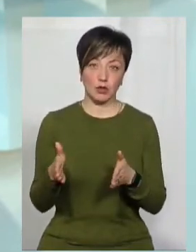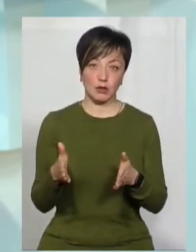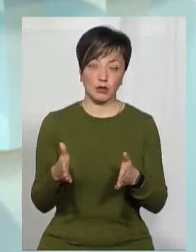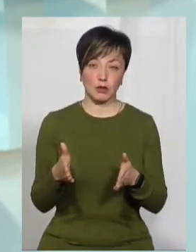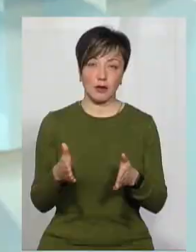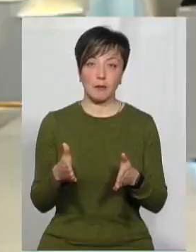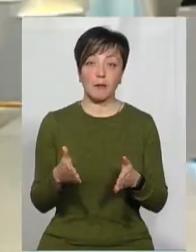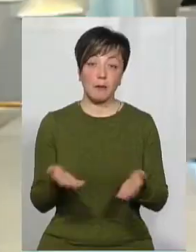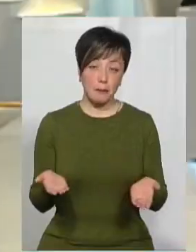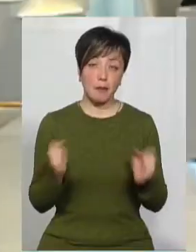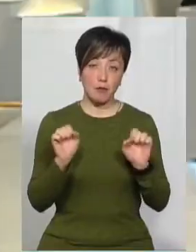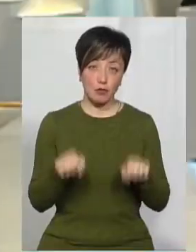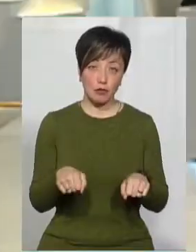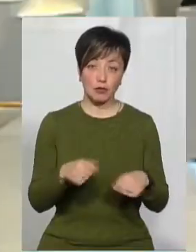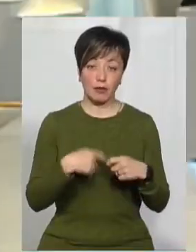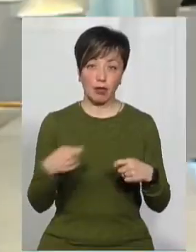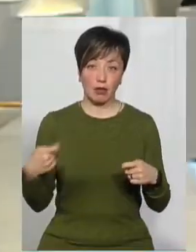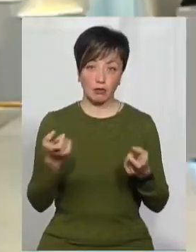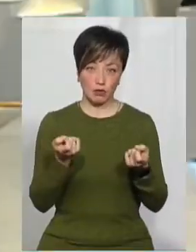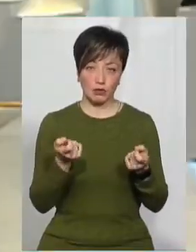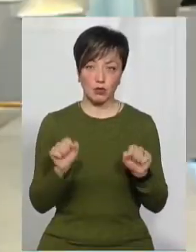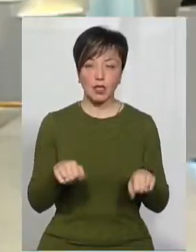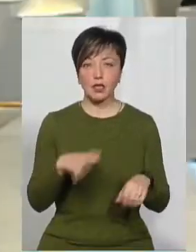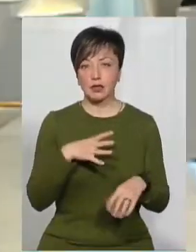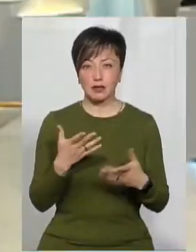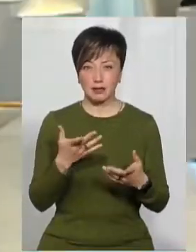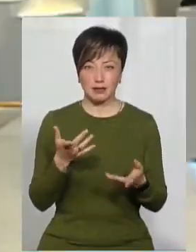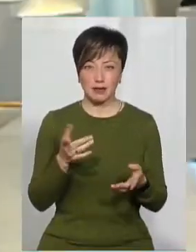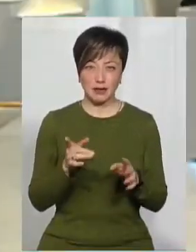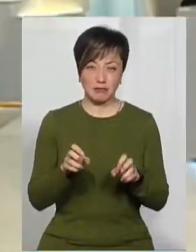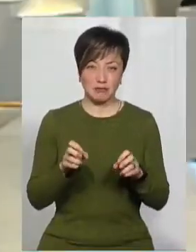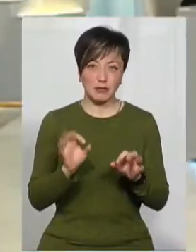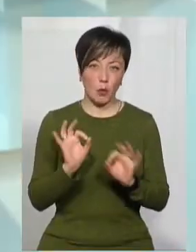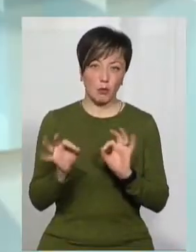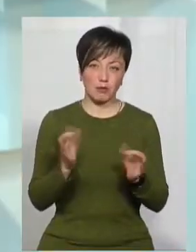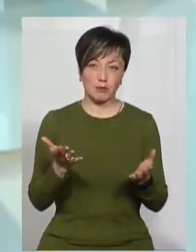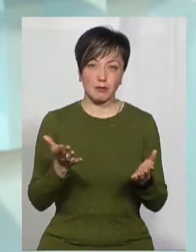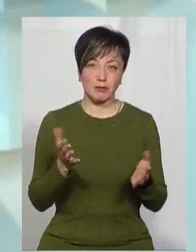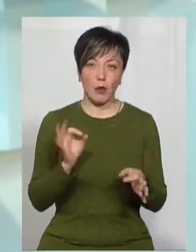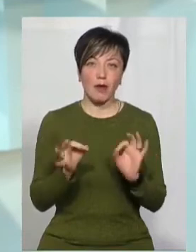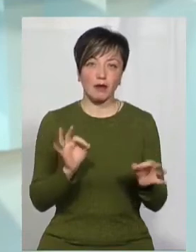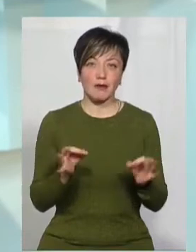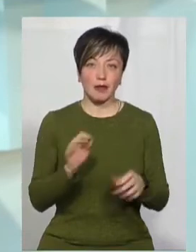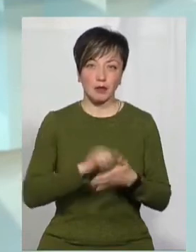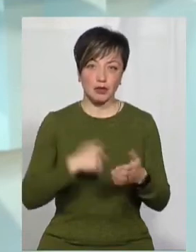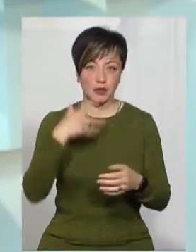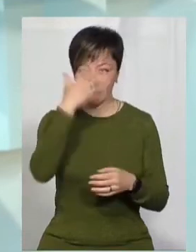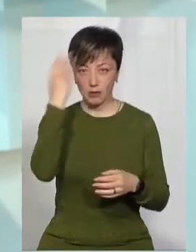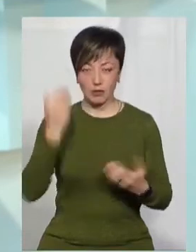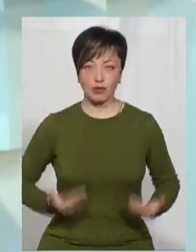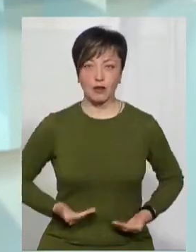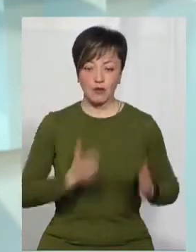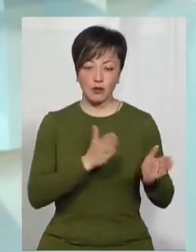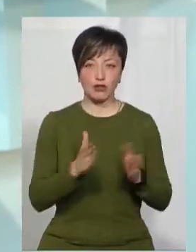ми. Відповідно, воно може трошки затягнутися. Там з об'єктивних причин. Дійсно, з об'єктивних, знову ж таки, не забуваємо, що ми живемо там в